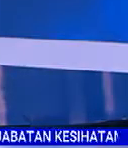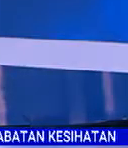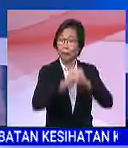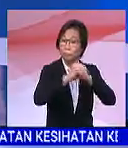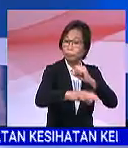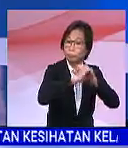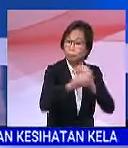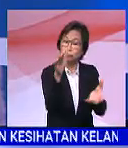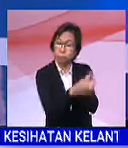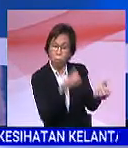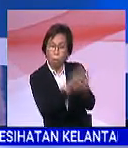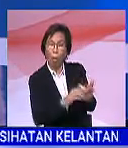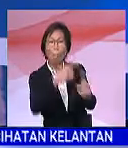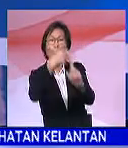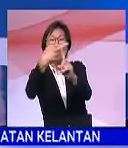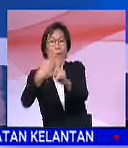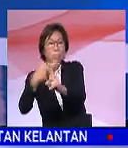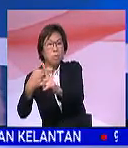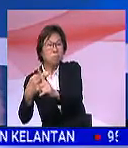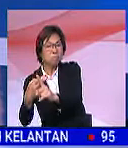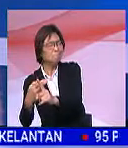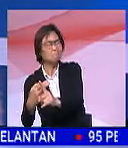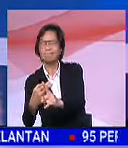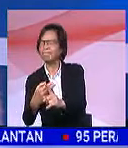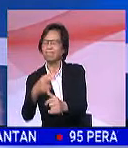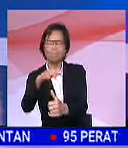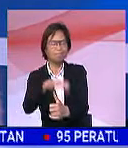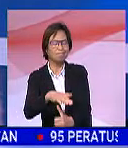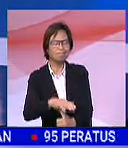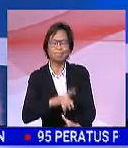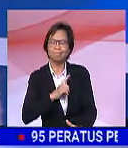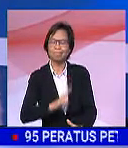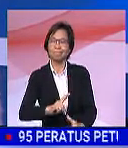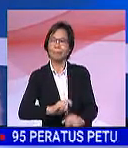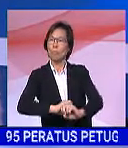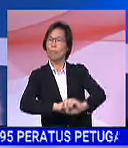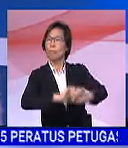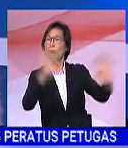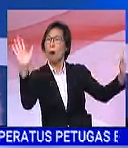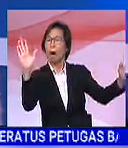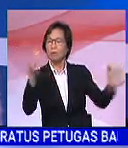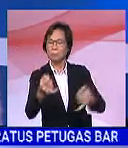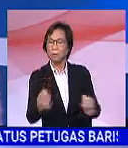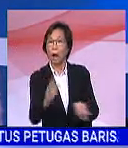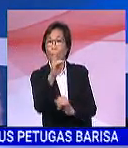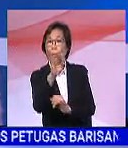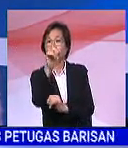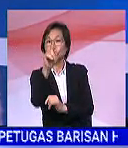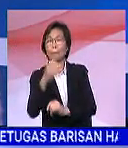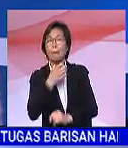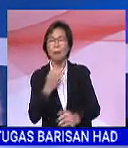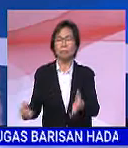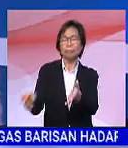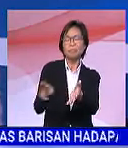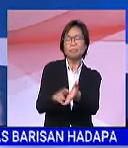Iklan mempromosi judi pada bulan Ramadan adalah tindakan menghina agama Islam secara terang-terangan. Jabatan Mufti Perak menerusi satu